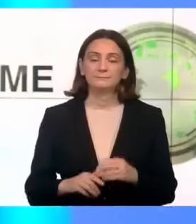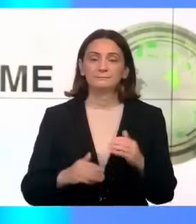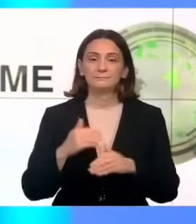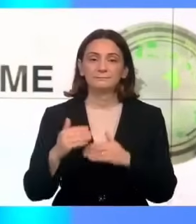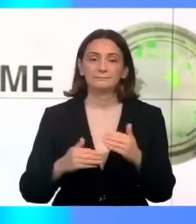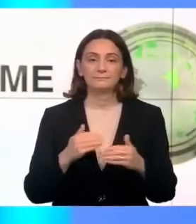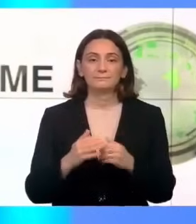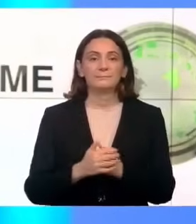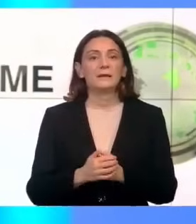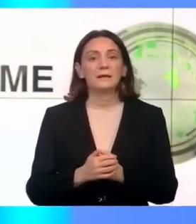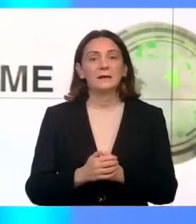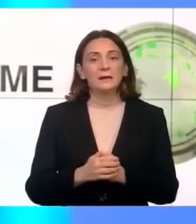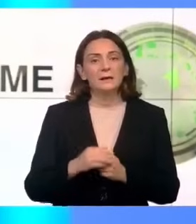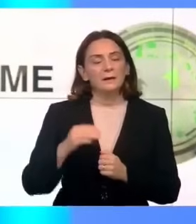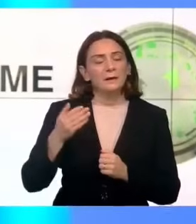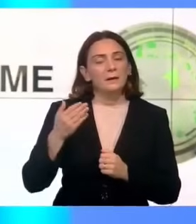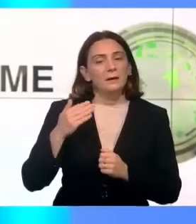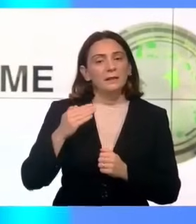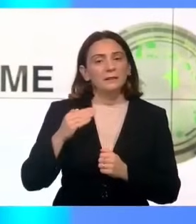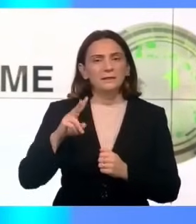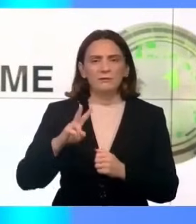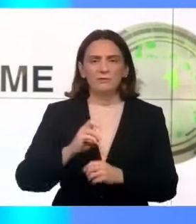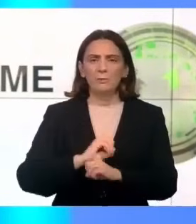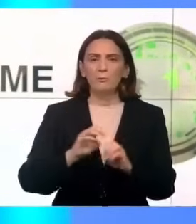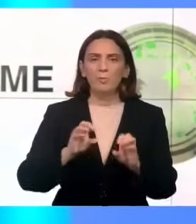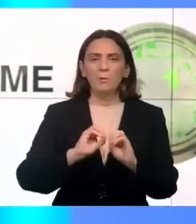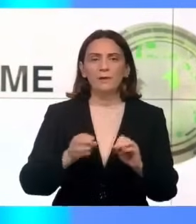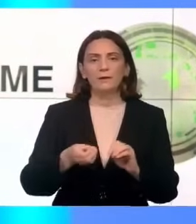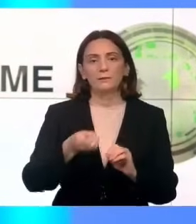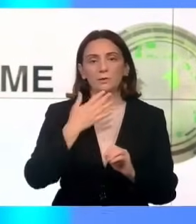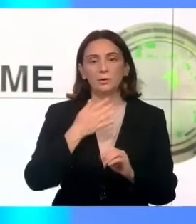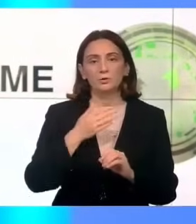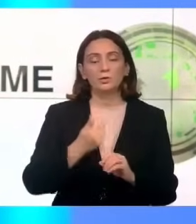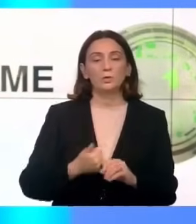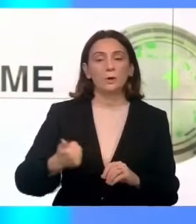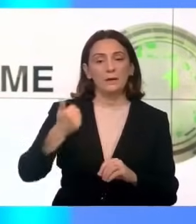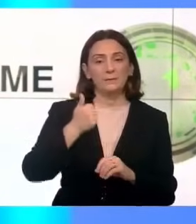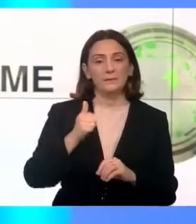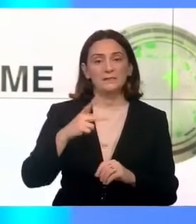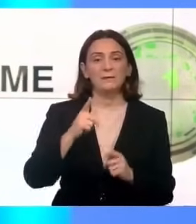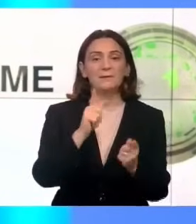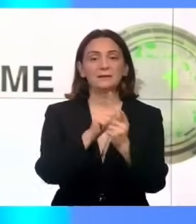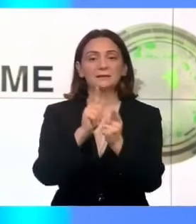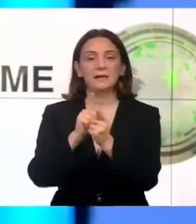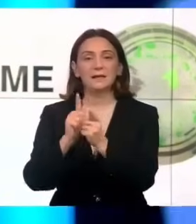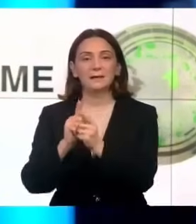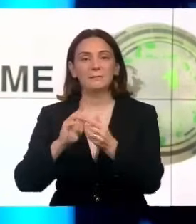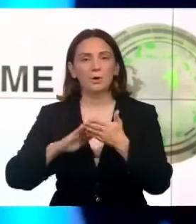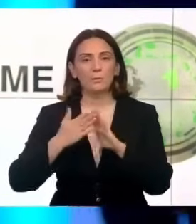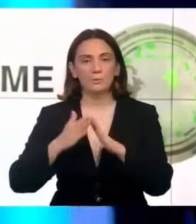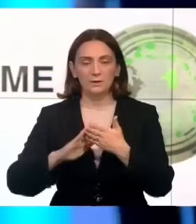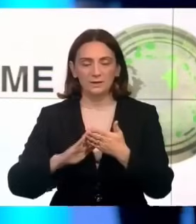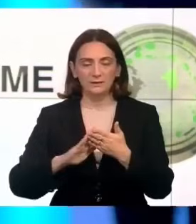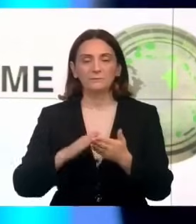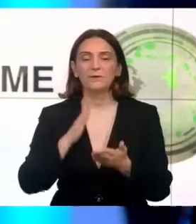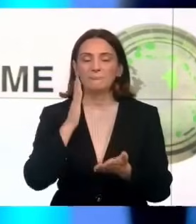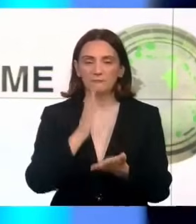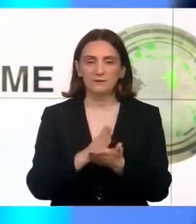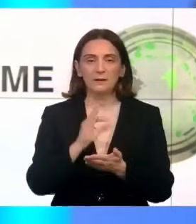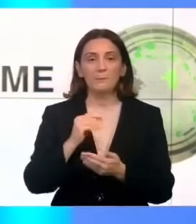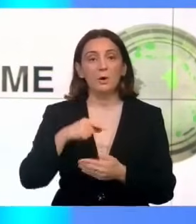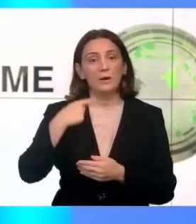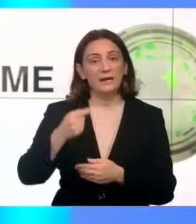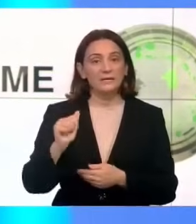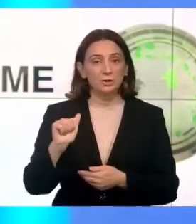Atë që mediat e lajmëruan më herët e konfirmoi sot kryeministri Rama, i cili nesër do të jetë në New York në takimin me diasporën në funksion